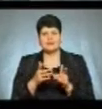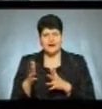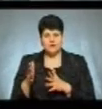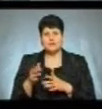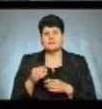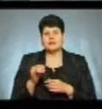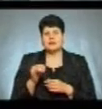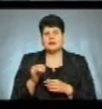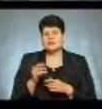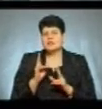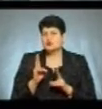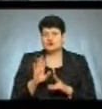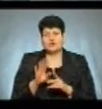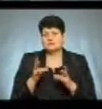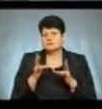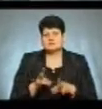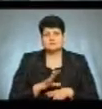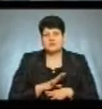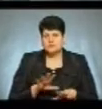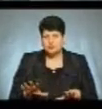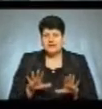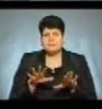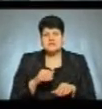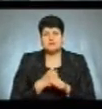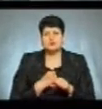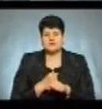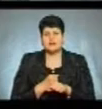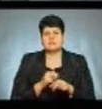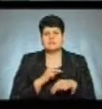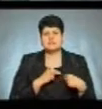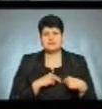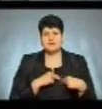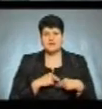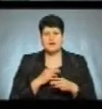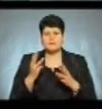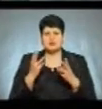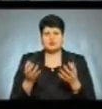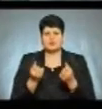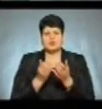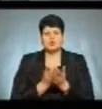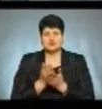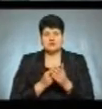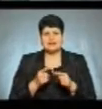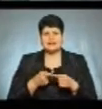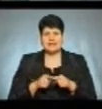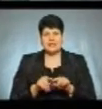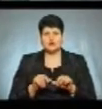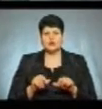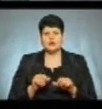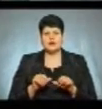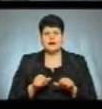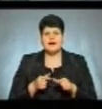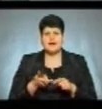Сергій Данілін. Ніхто не травмувався. На місці працювали працівники пожежно-рятувальної служби і техногенна комісія, в яку